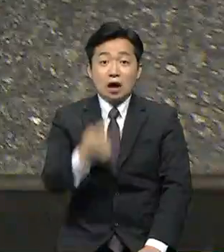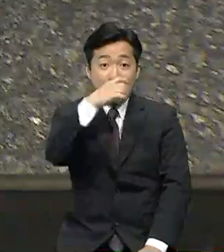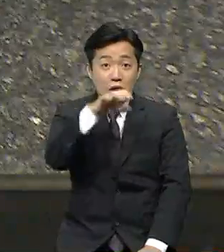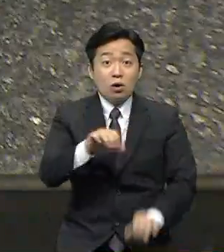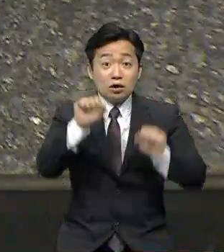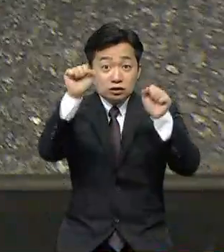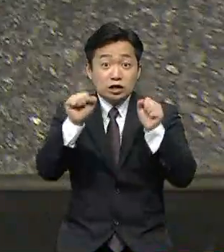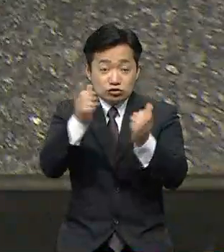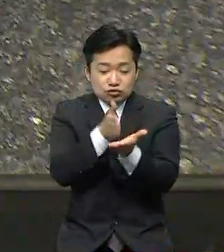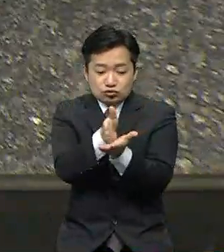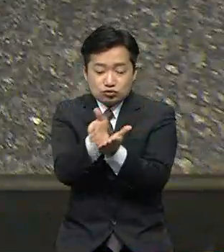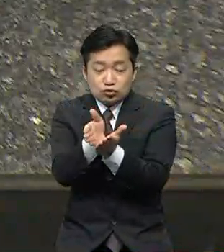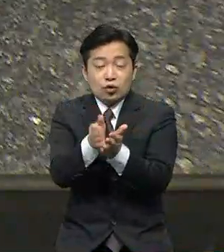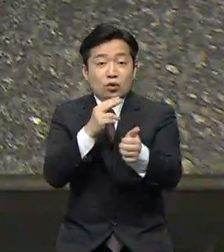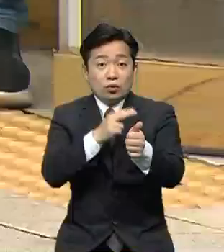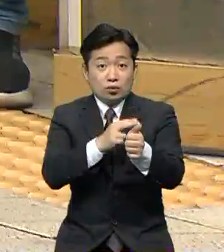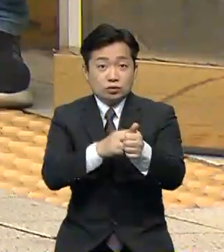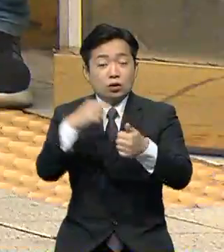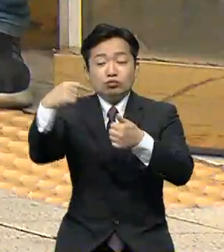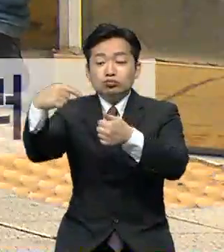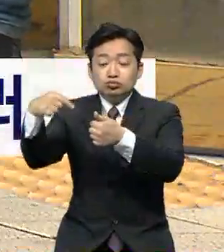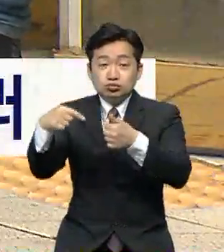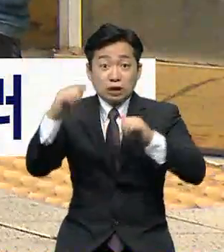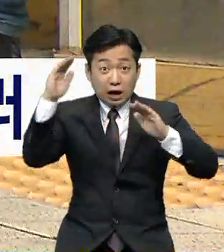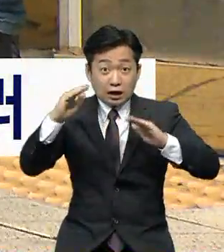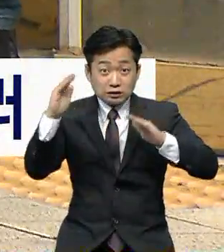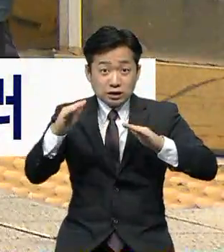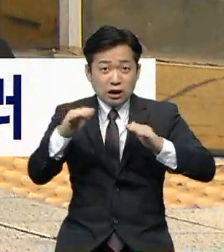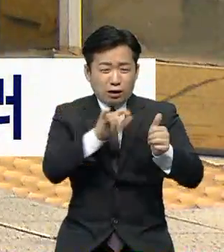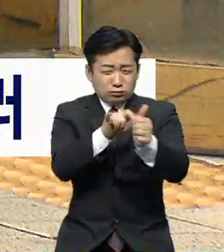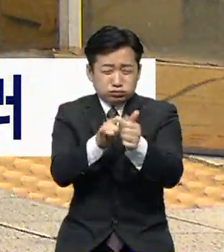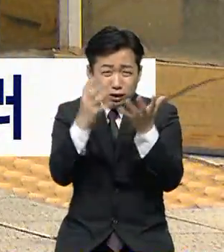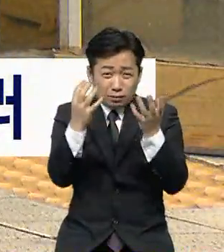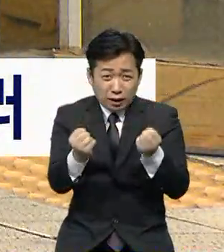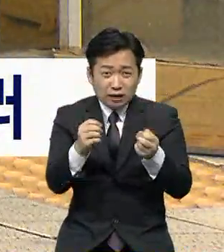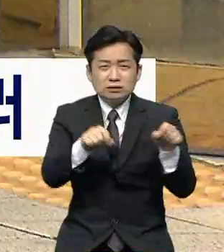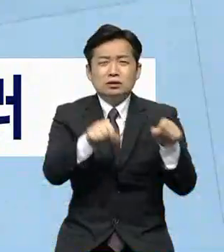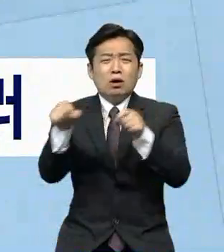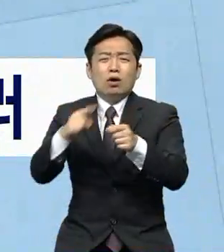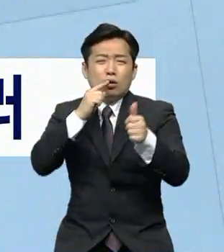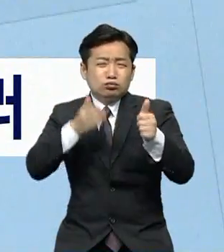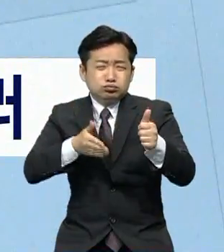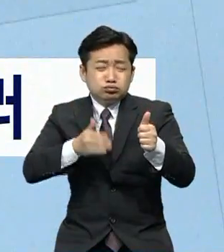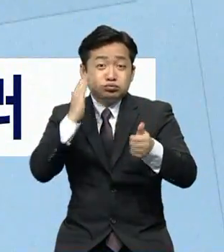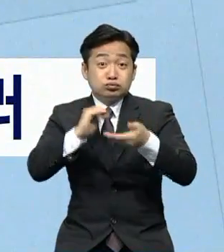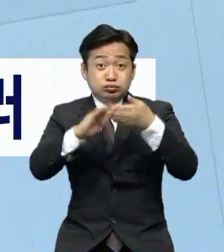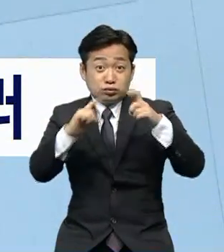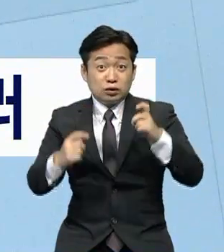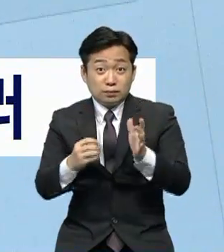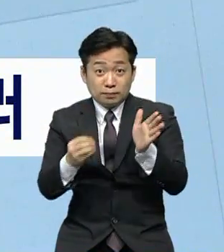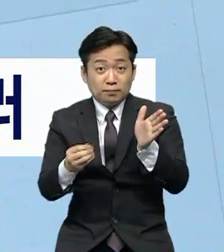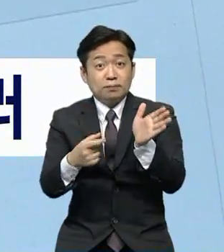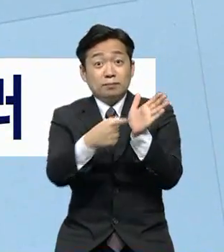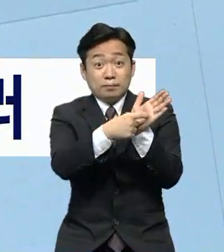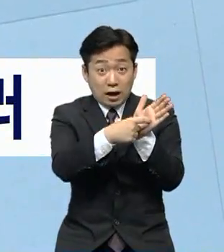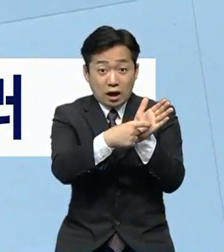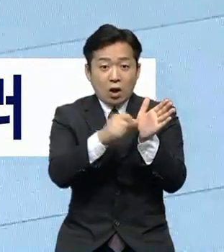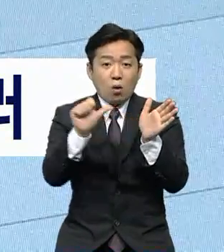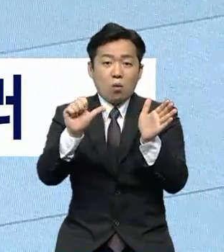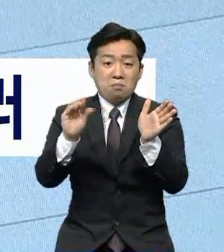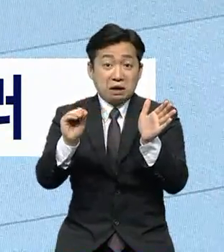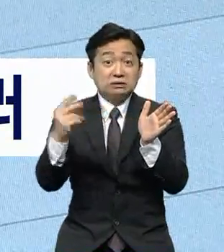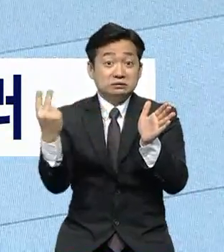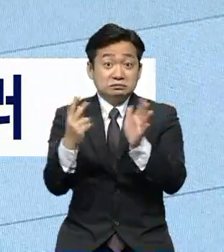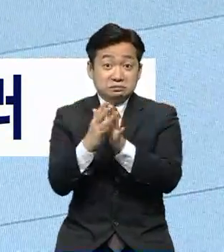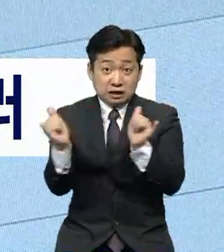무더기로 확진 판정을 받으면서 시험을 연기해야 한다는 청와대 국민청원까지 등장했지만 5만 2천여 명 응시생들은